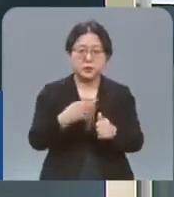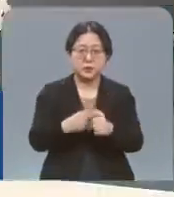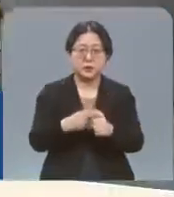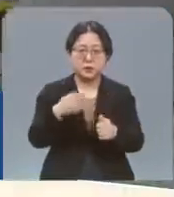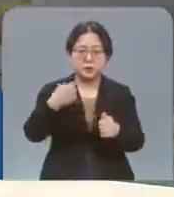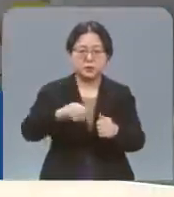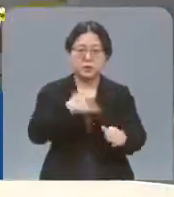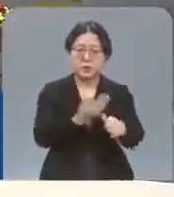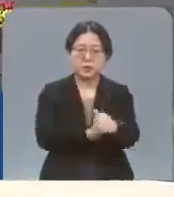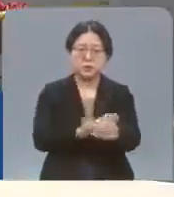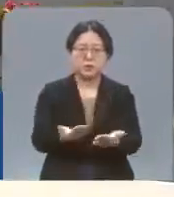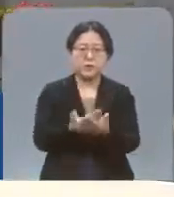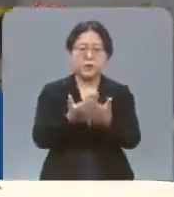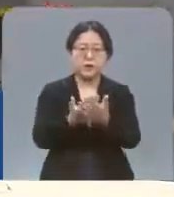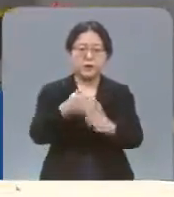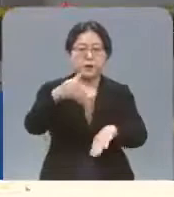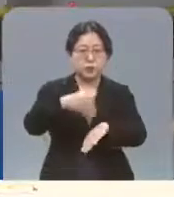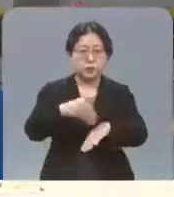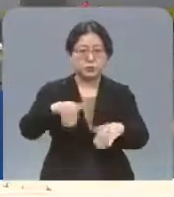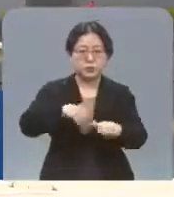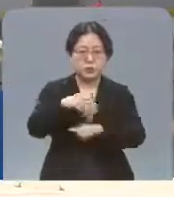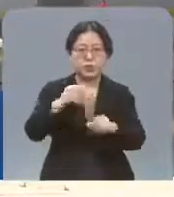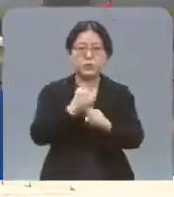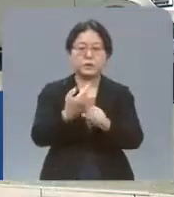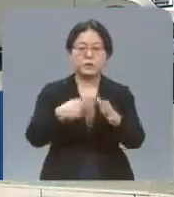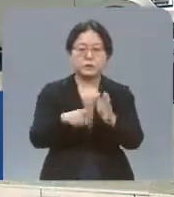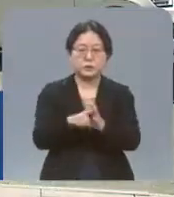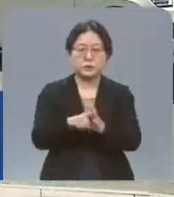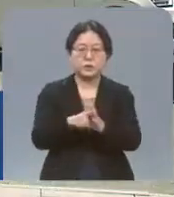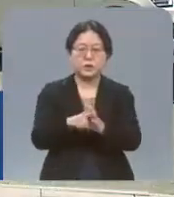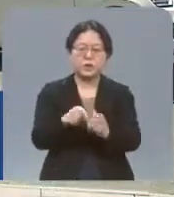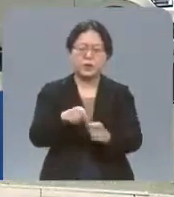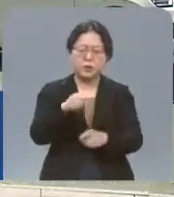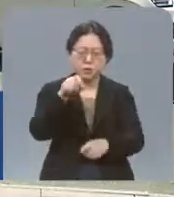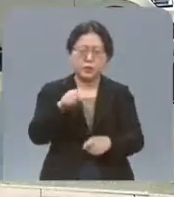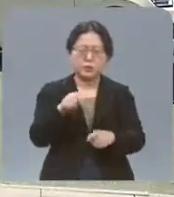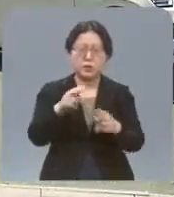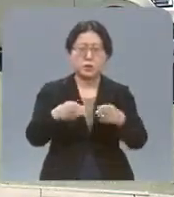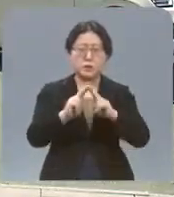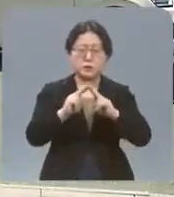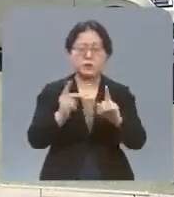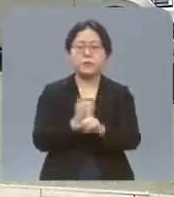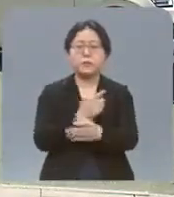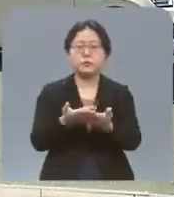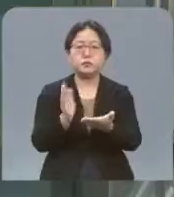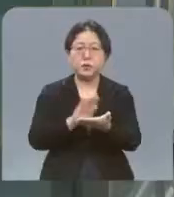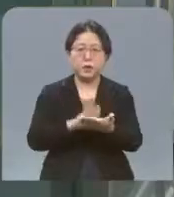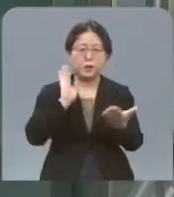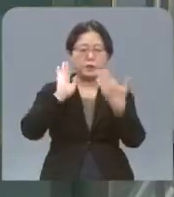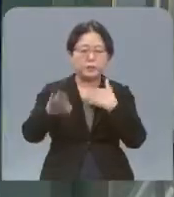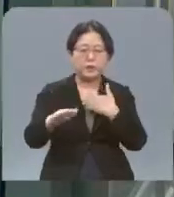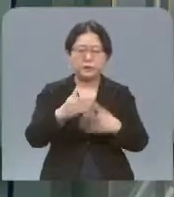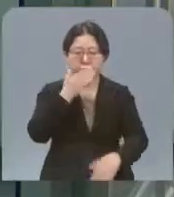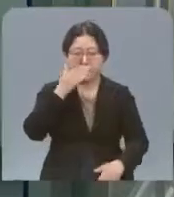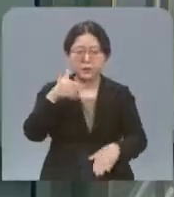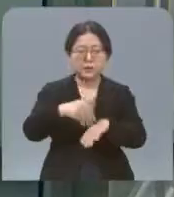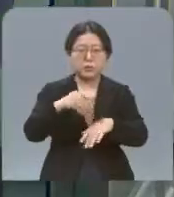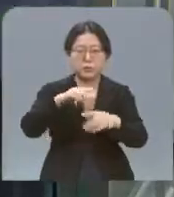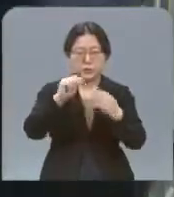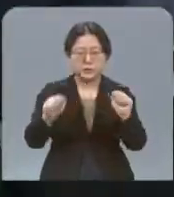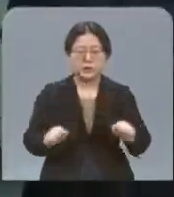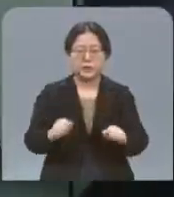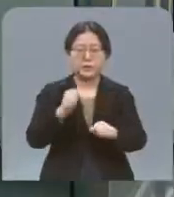교육 역량을 높일 수 있는 연수 환경을 조성하기 위해서 노후화된 시설을 현대화하고 미래지향적인 연수